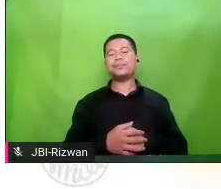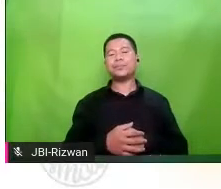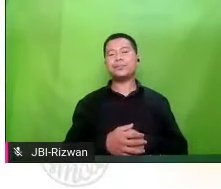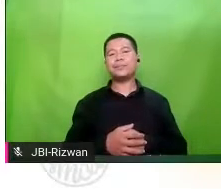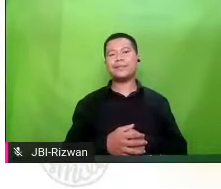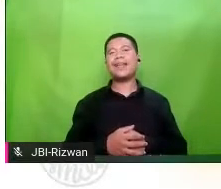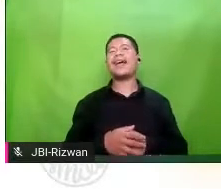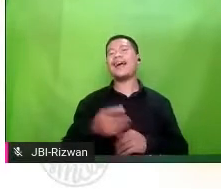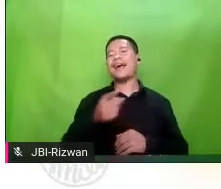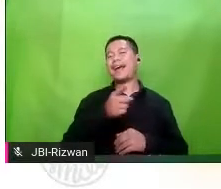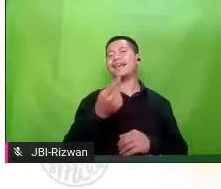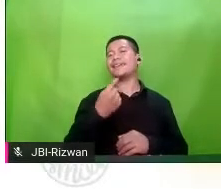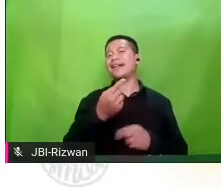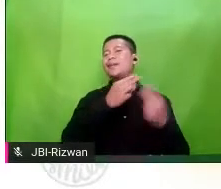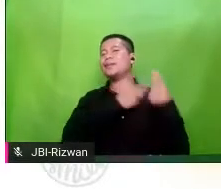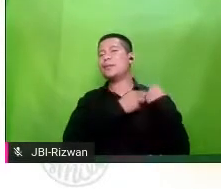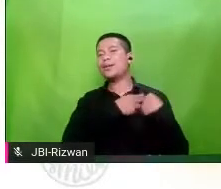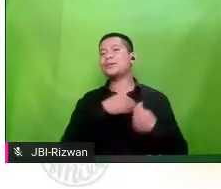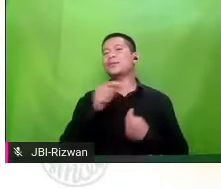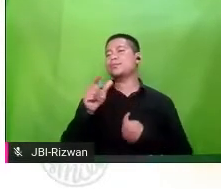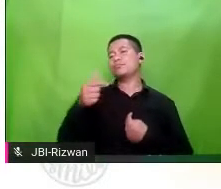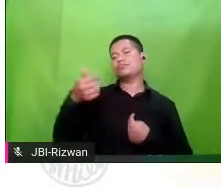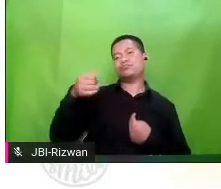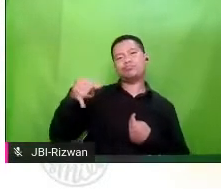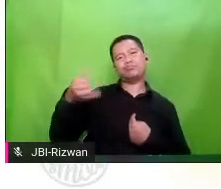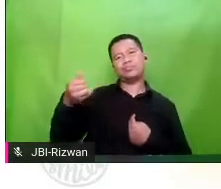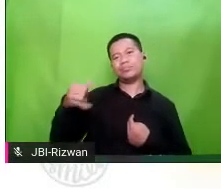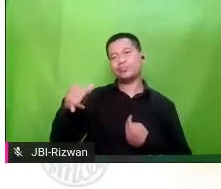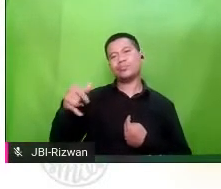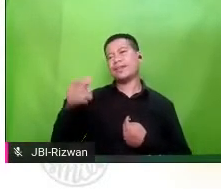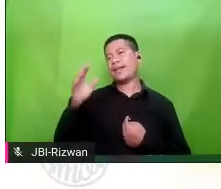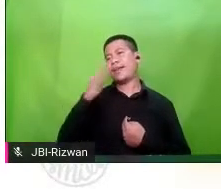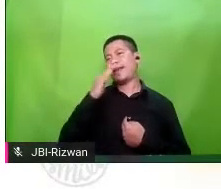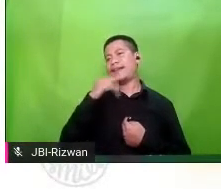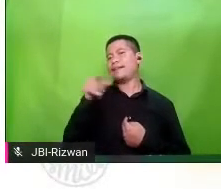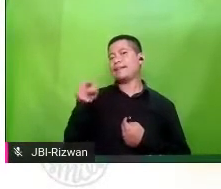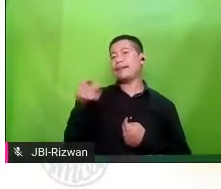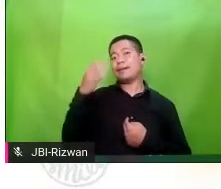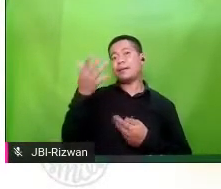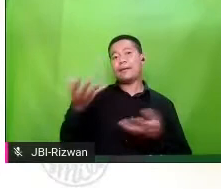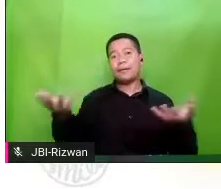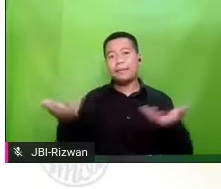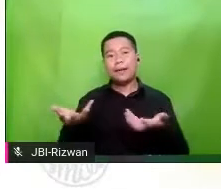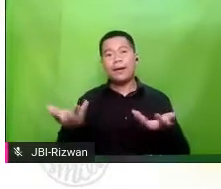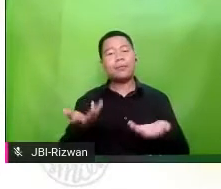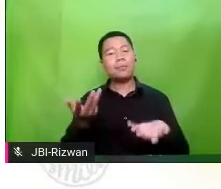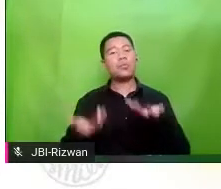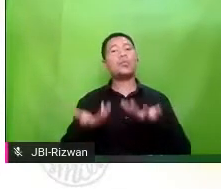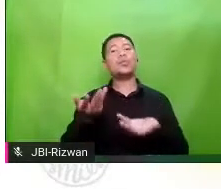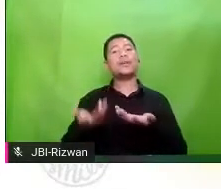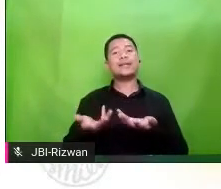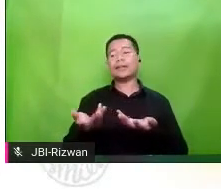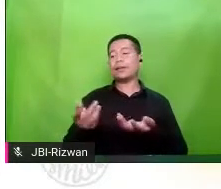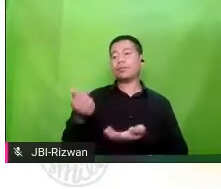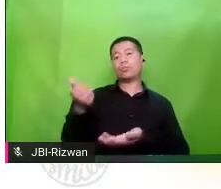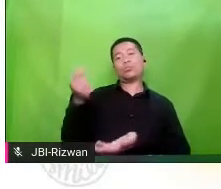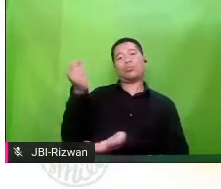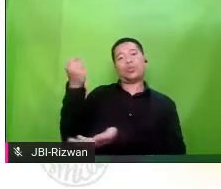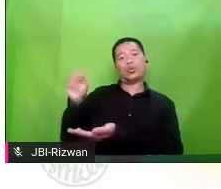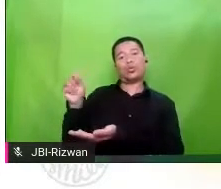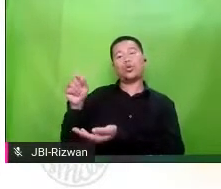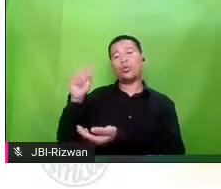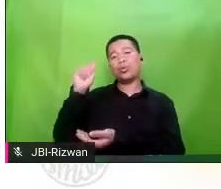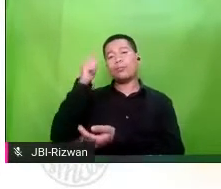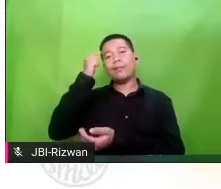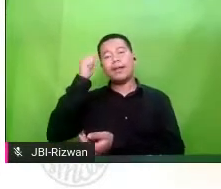kemudian memverifikasi kelainan-kelainan ini. Yang mana yang kemudian memang betul kesulitan belajar